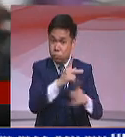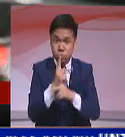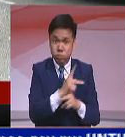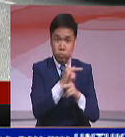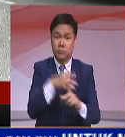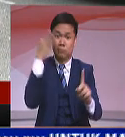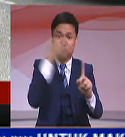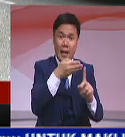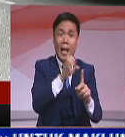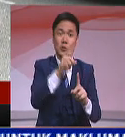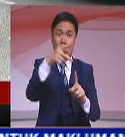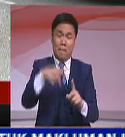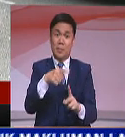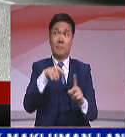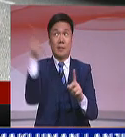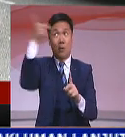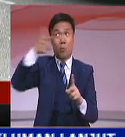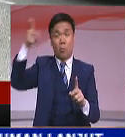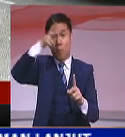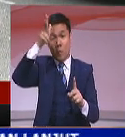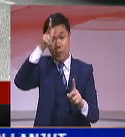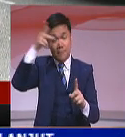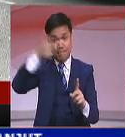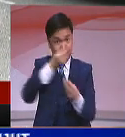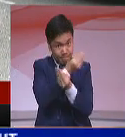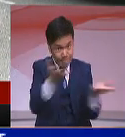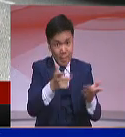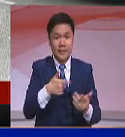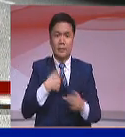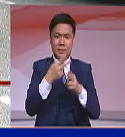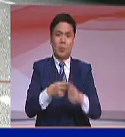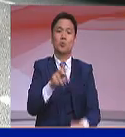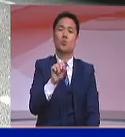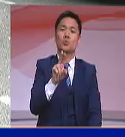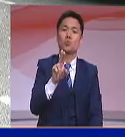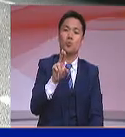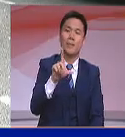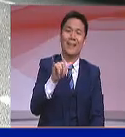patuhi SOP yang ditetapkan kerajaan. Suliana Selamat, Berita RTM.